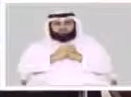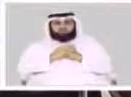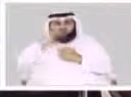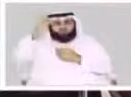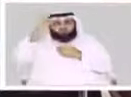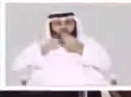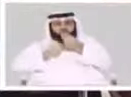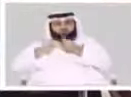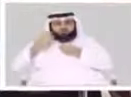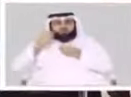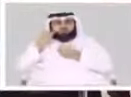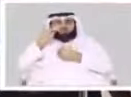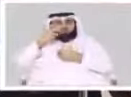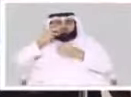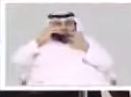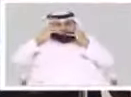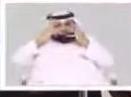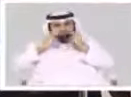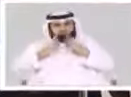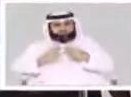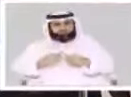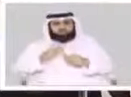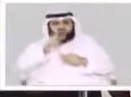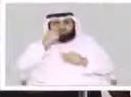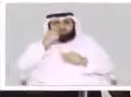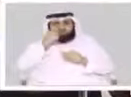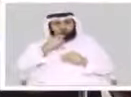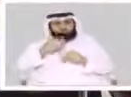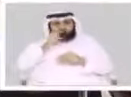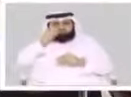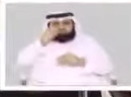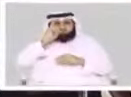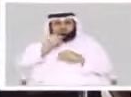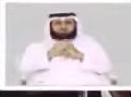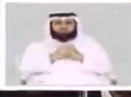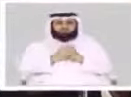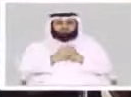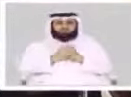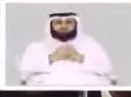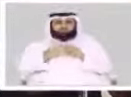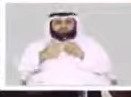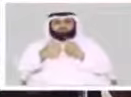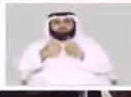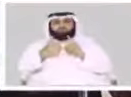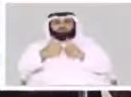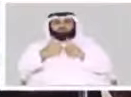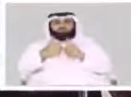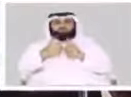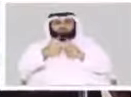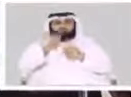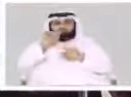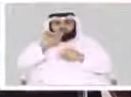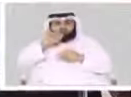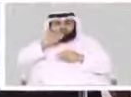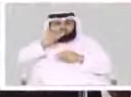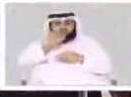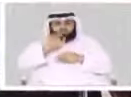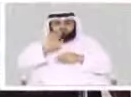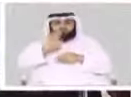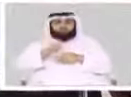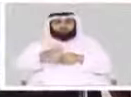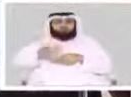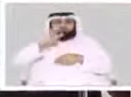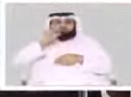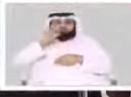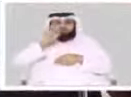من نعمة وإن تعدوا نعمة الله لا تحصوها. الأمر الثاني ميثاقه الذي واثقكم به، أي العهد